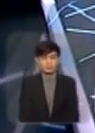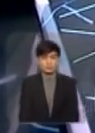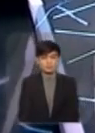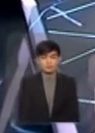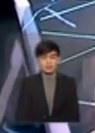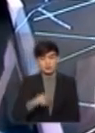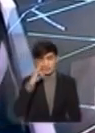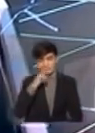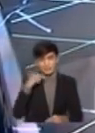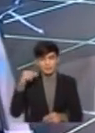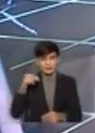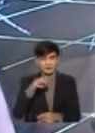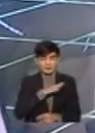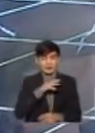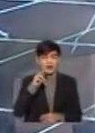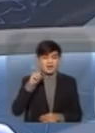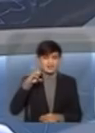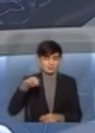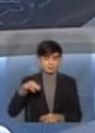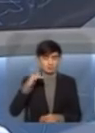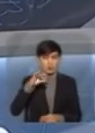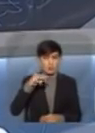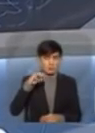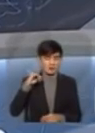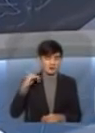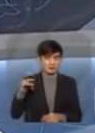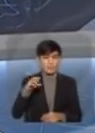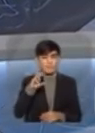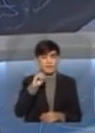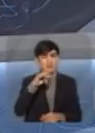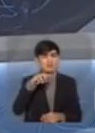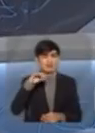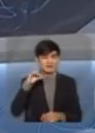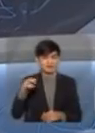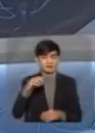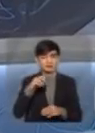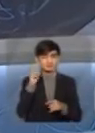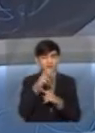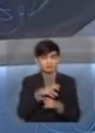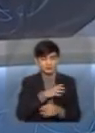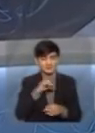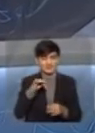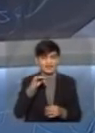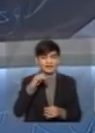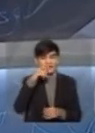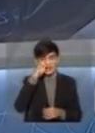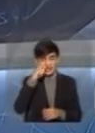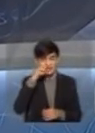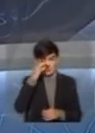Ал Қазақстан президенті Қасым-Жомарт Тоқаев Берлинге барған тұста Германия мен Ресей арасында халықаралық дау туды.